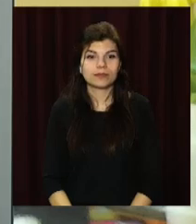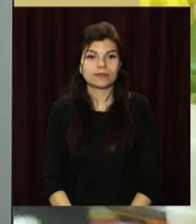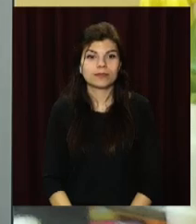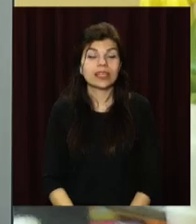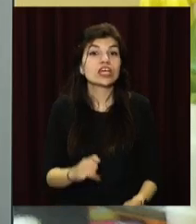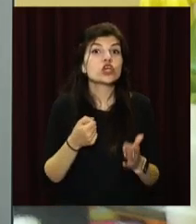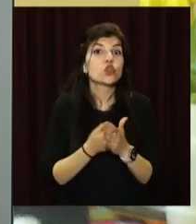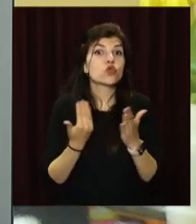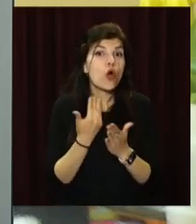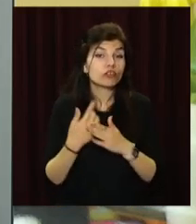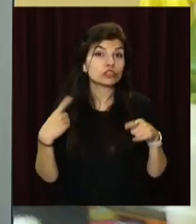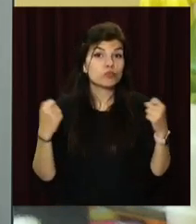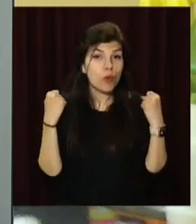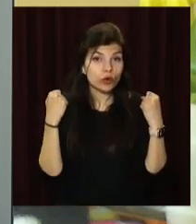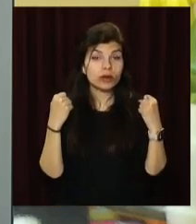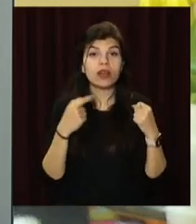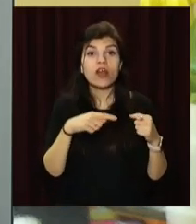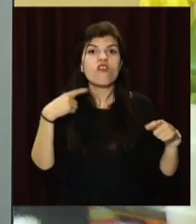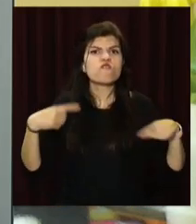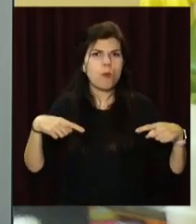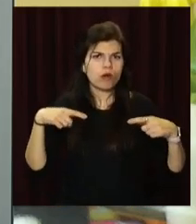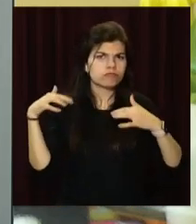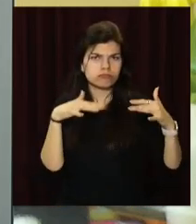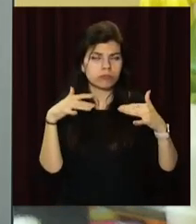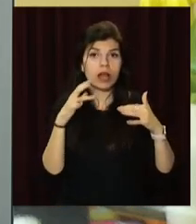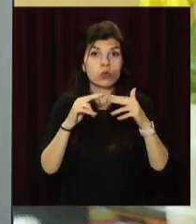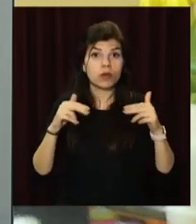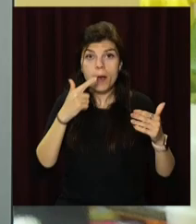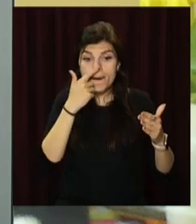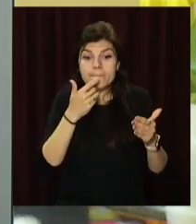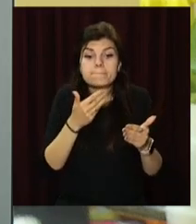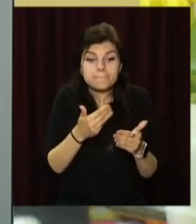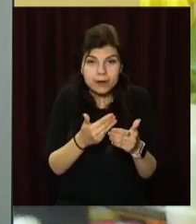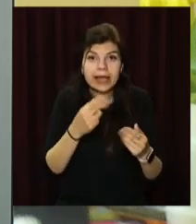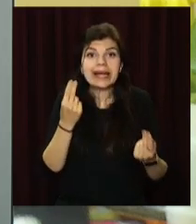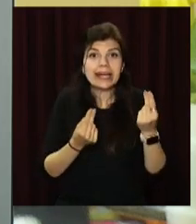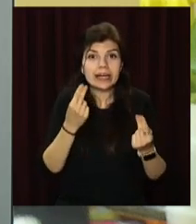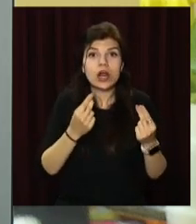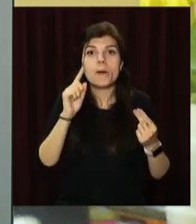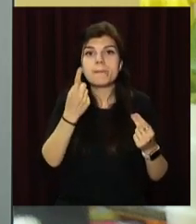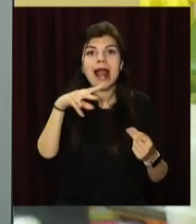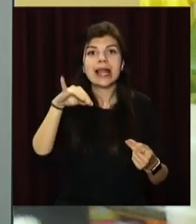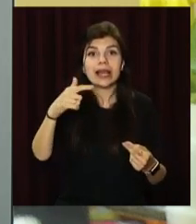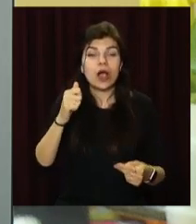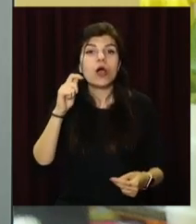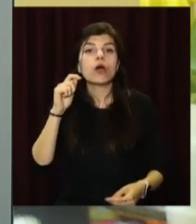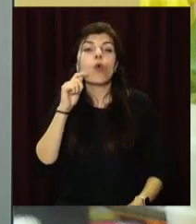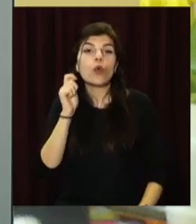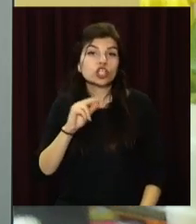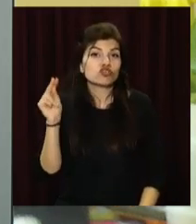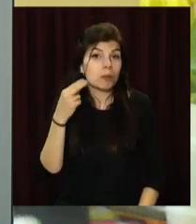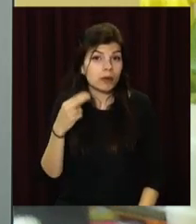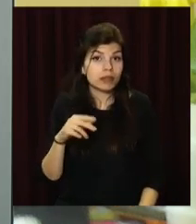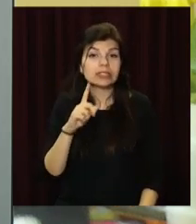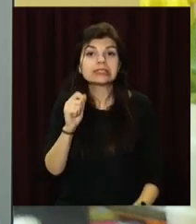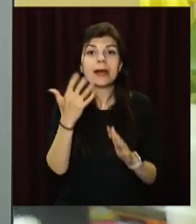І до новин спорту. Футбольні баталії у Дніпрі наближаються до розв'язки ігри у першій лізі українського чемпіонату.